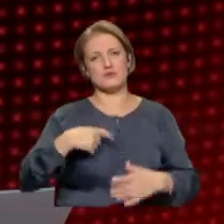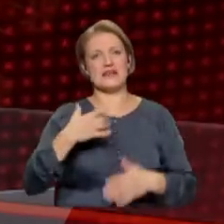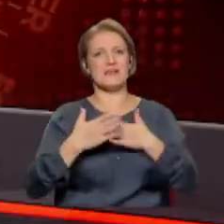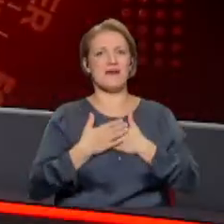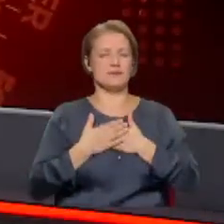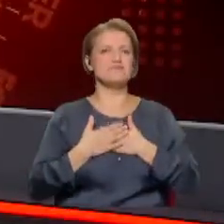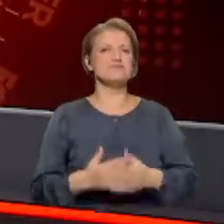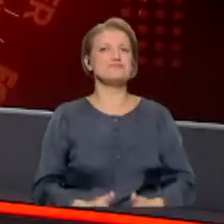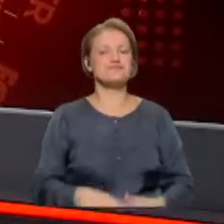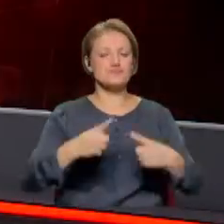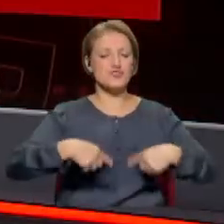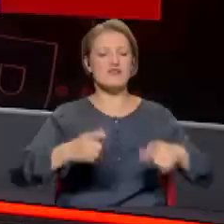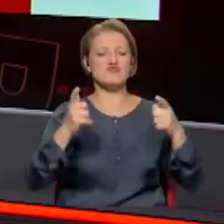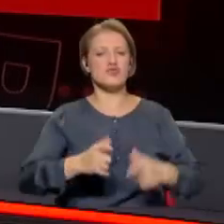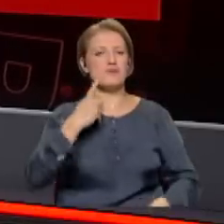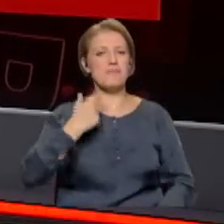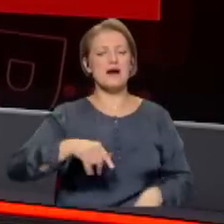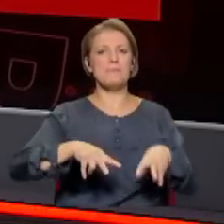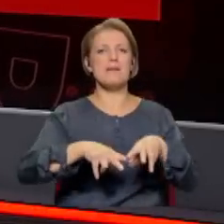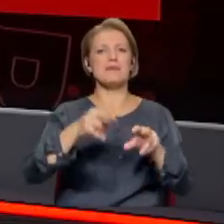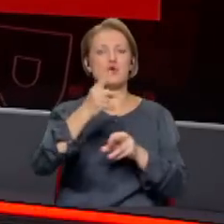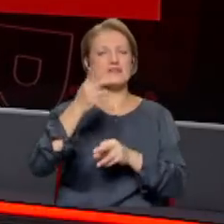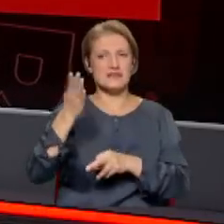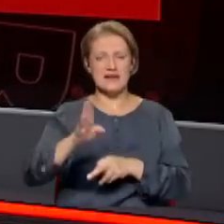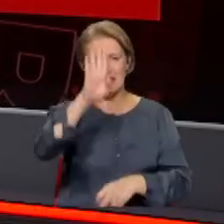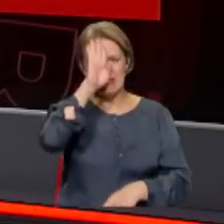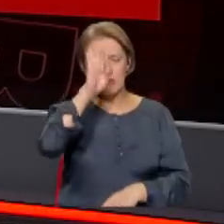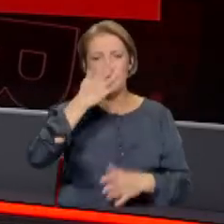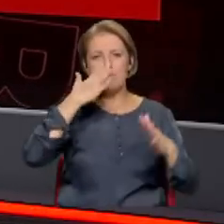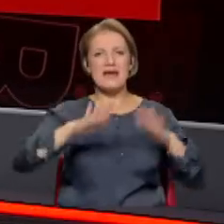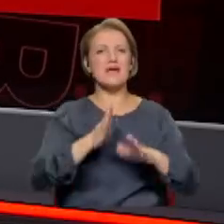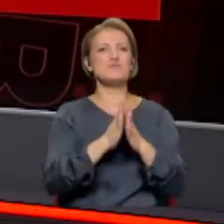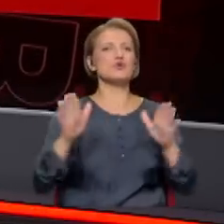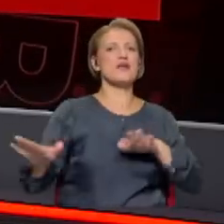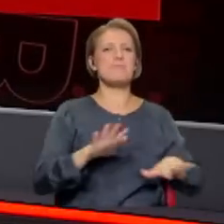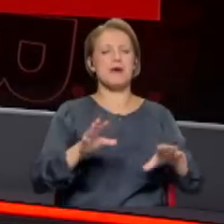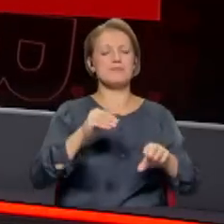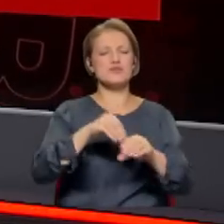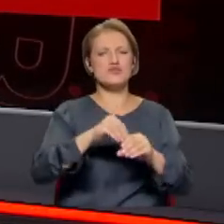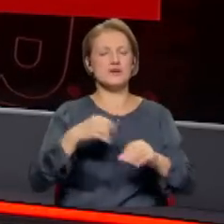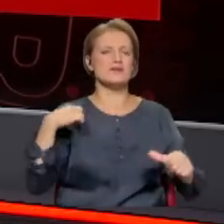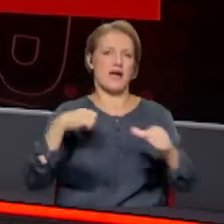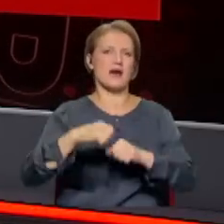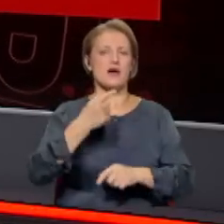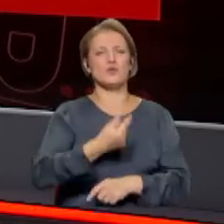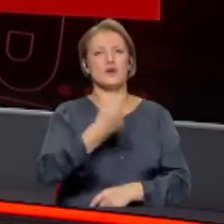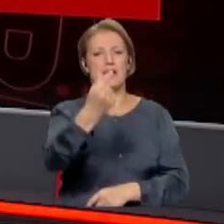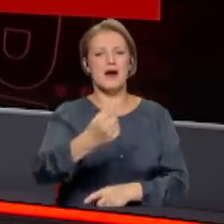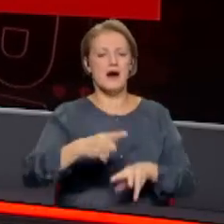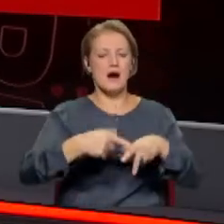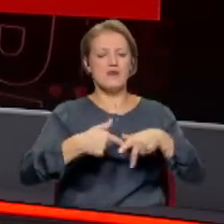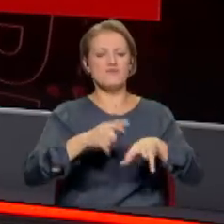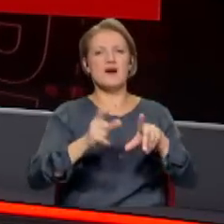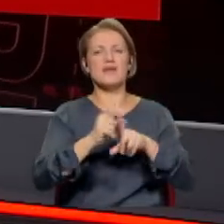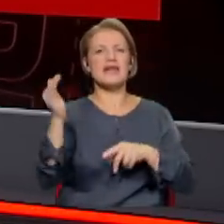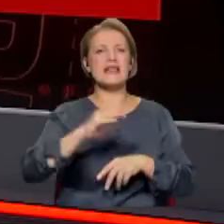ben. Çevre ve Şehircilik Bakanı Mehmet Özhaseki İstanbul'u bekleyen deprem için bir kez daha uyardı. AFAD'dan gelen